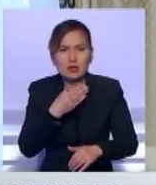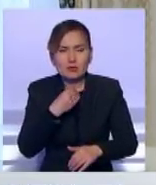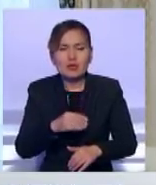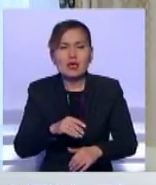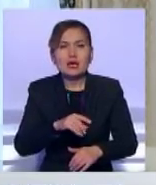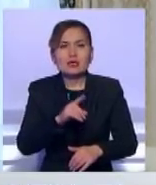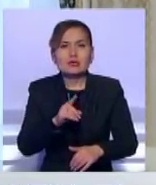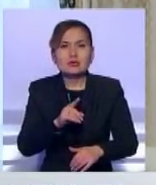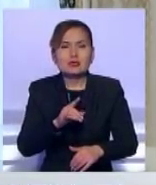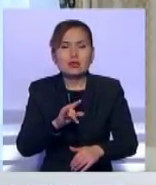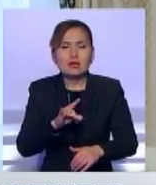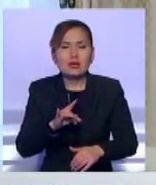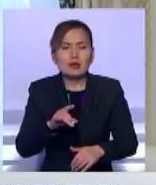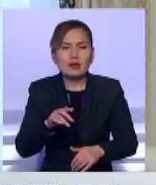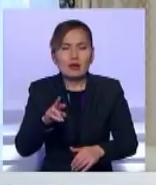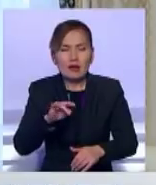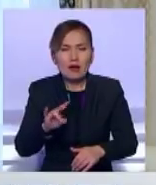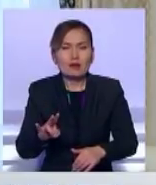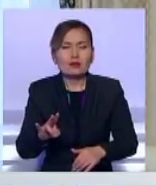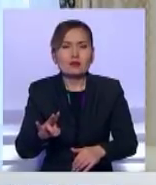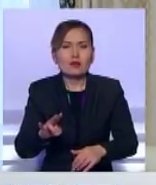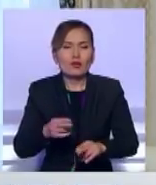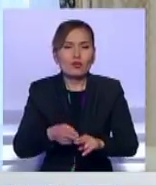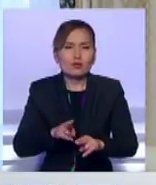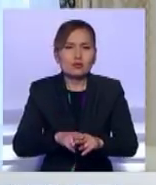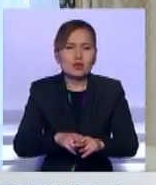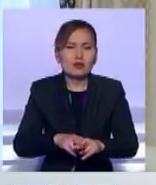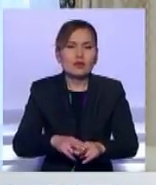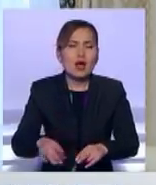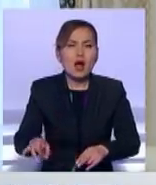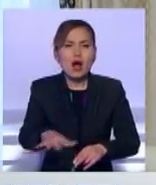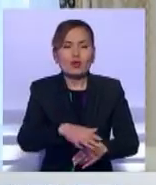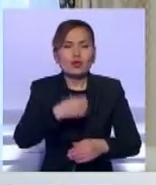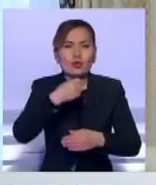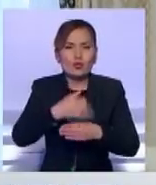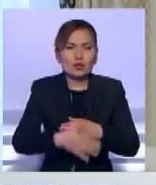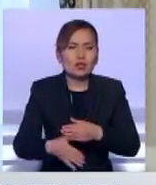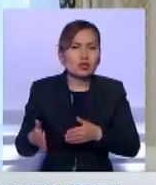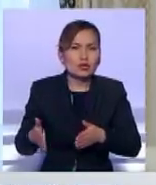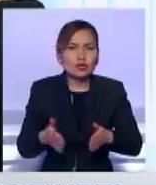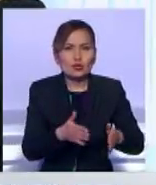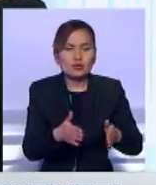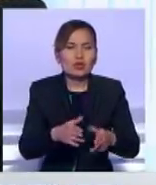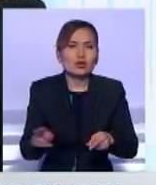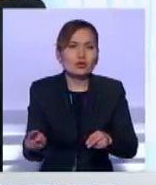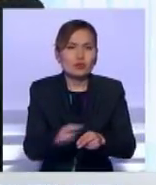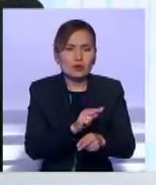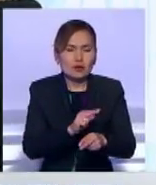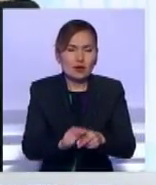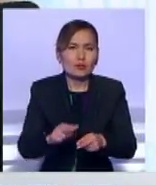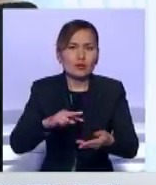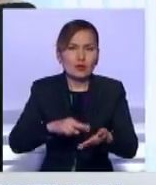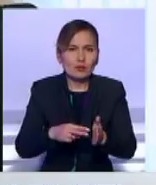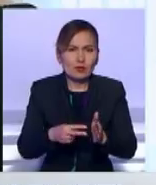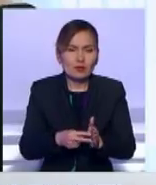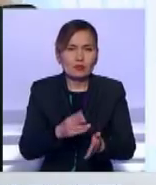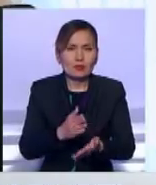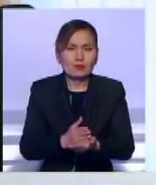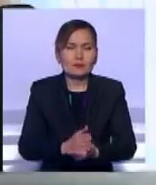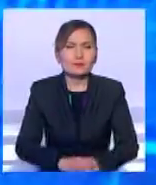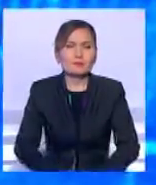Зырян, Семей және тағы да аудандық орталықтарда орташа жөндеу, көше жөндеулер жүргізілетін болады.